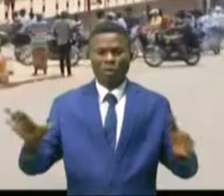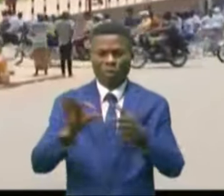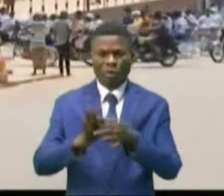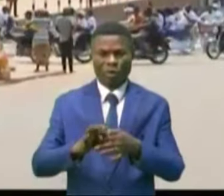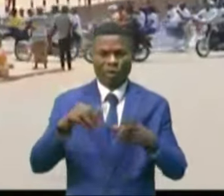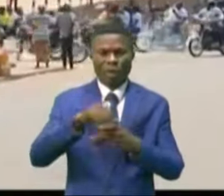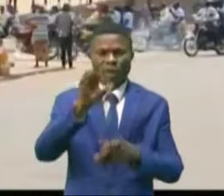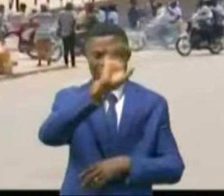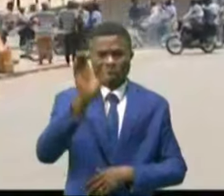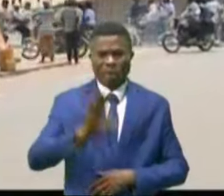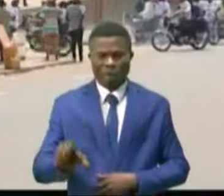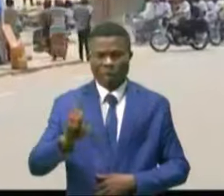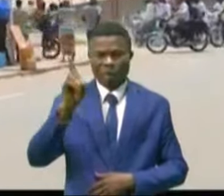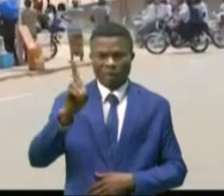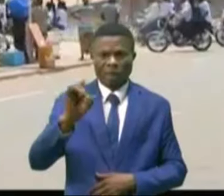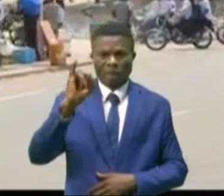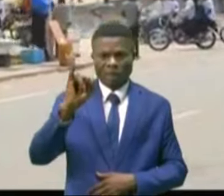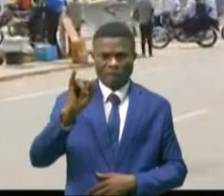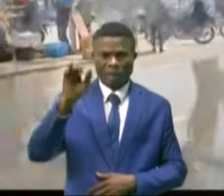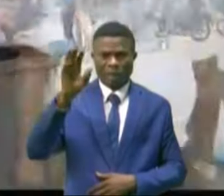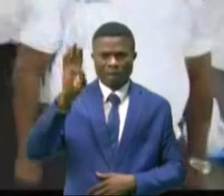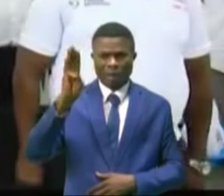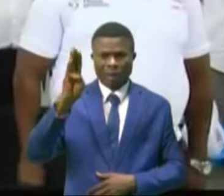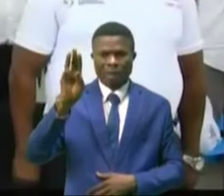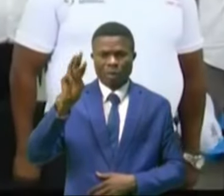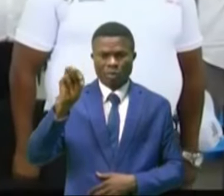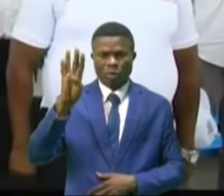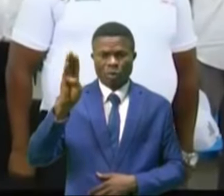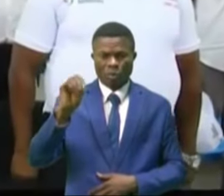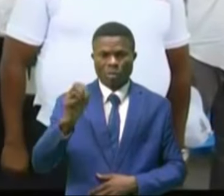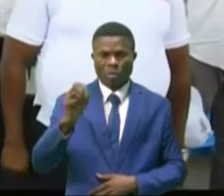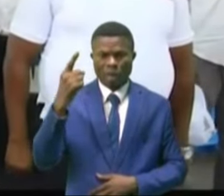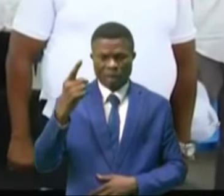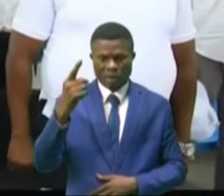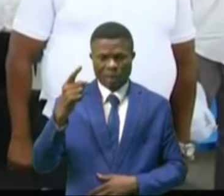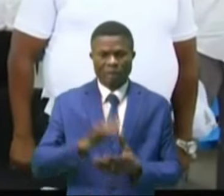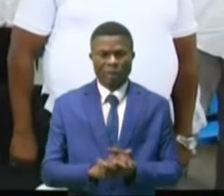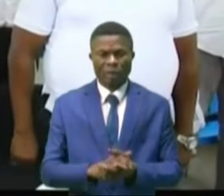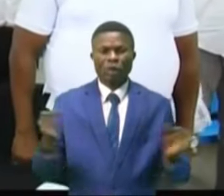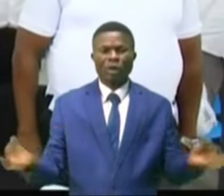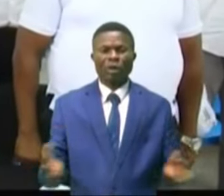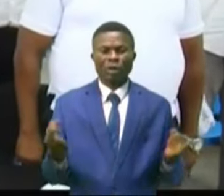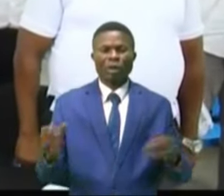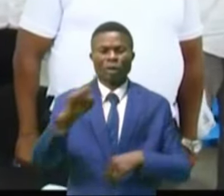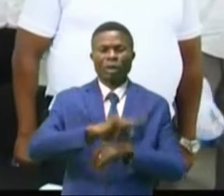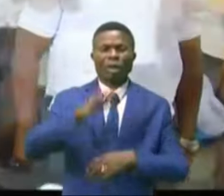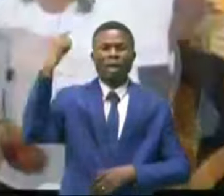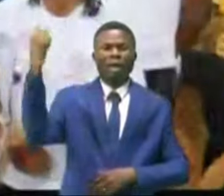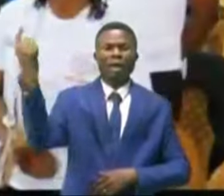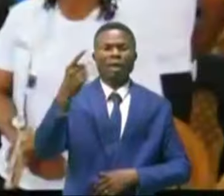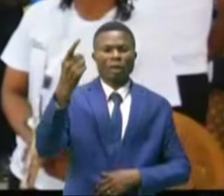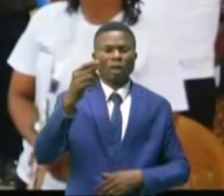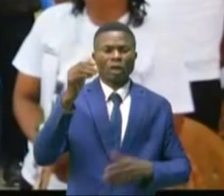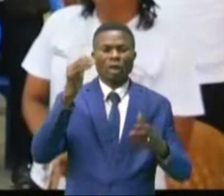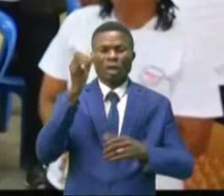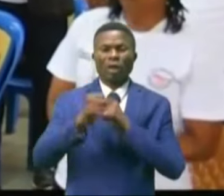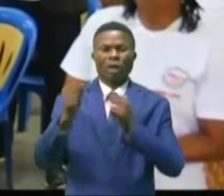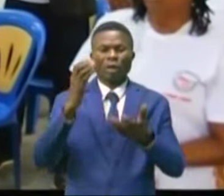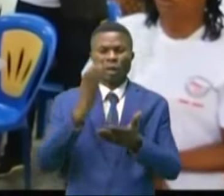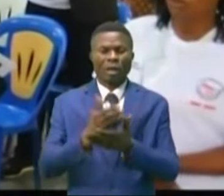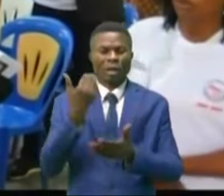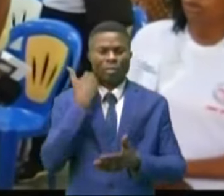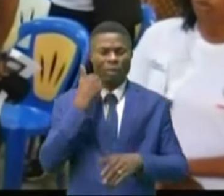la commune de Dibumba 1 qu'a débuté à Chikapa la célébration de la journée mondiale de lutte contre